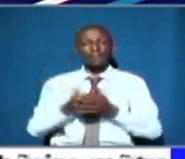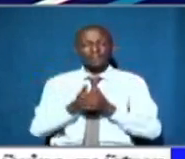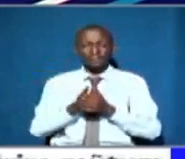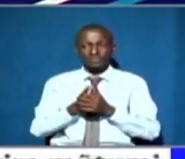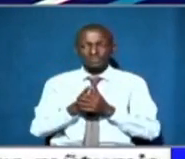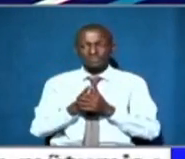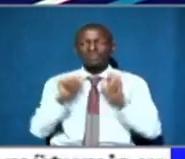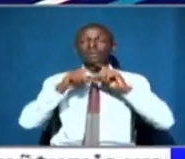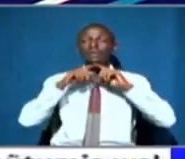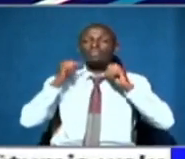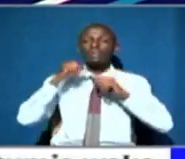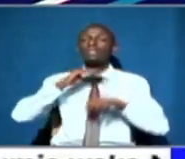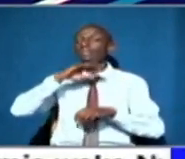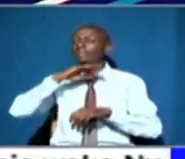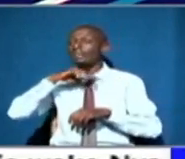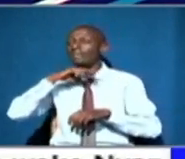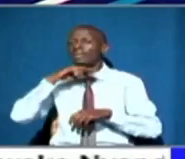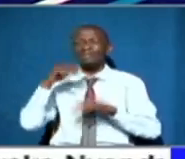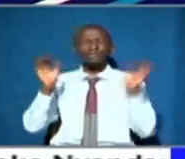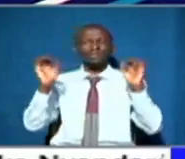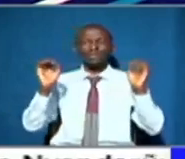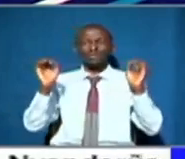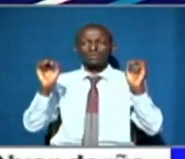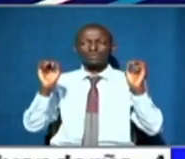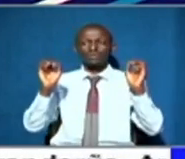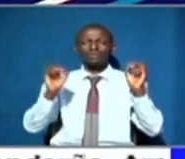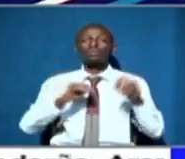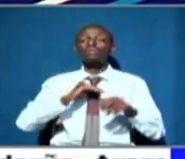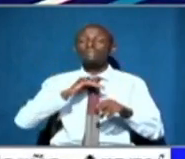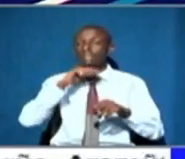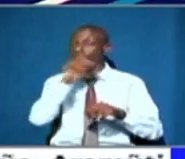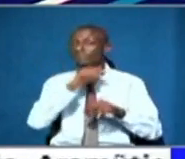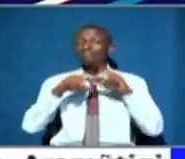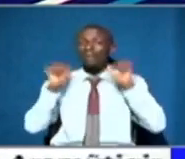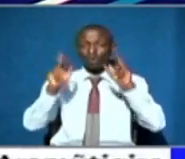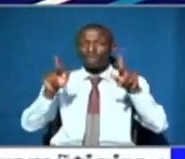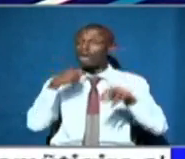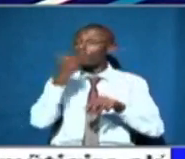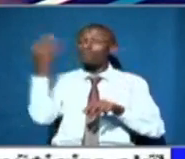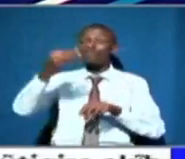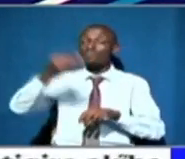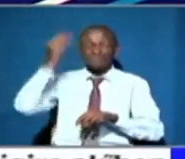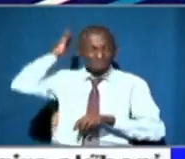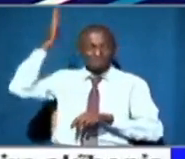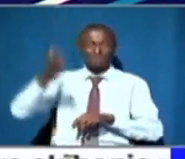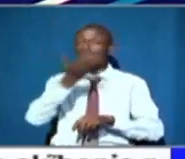handu hahunjia makue ri muri hunjagirio nia ona tikaba hunjia magiikare